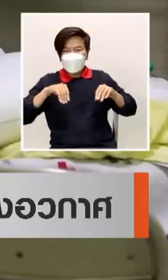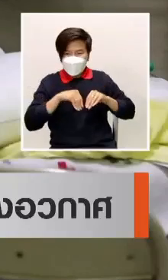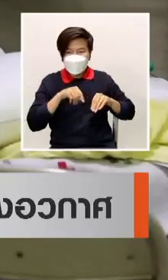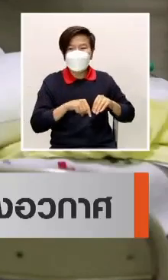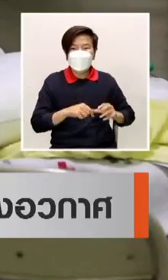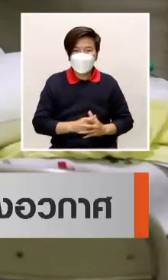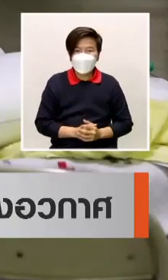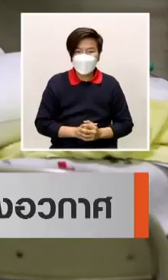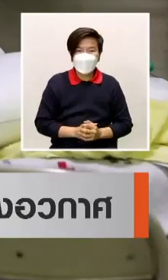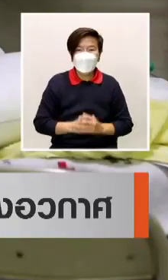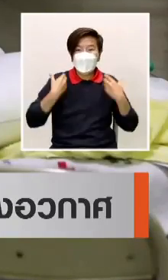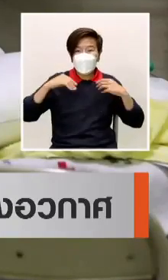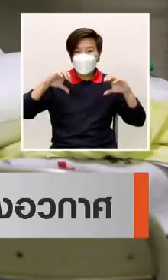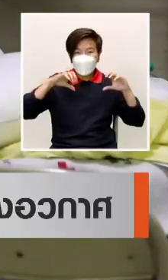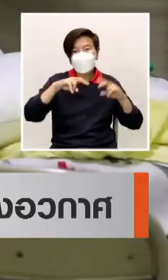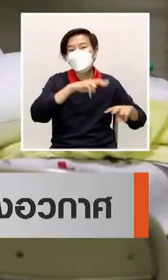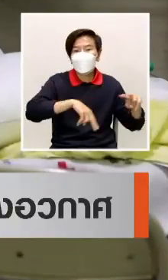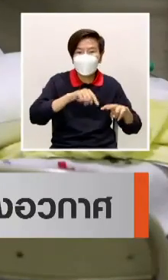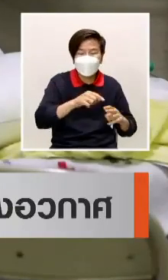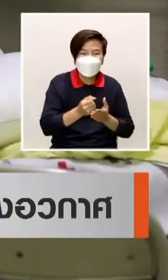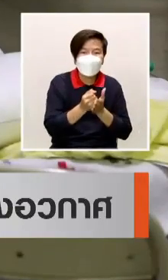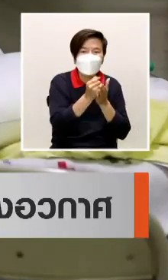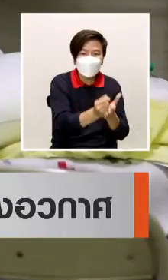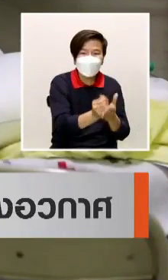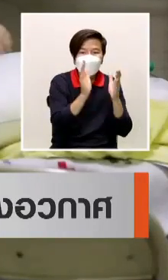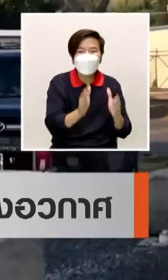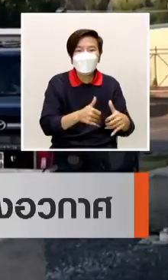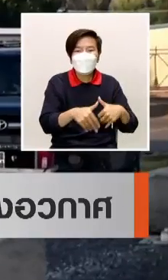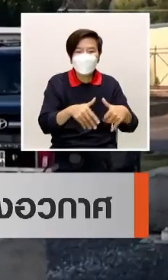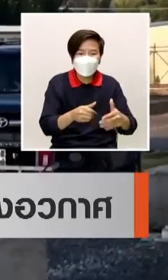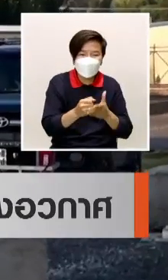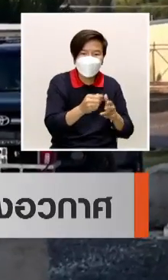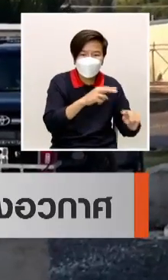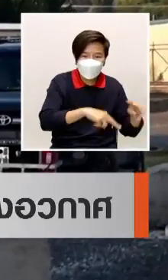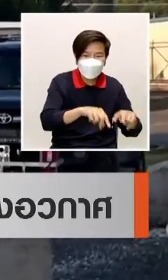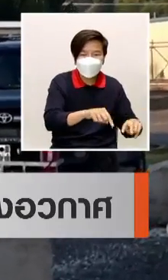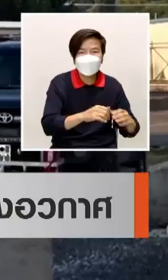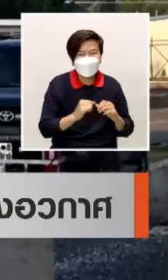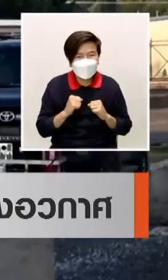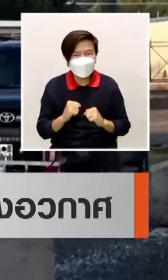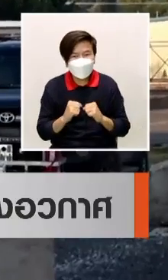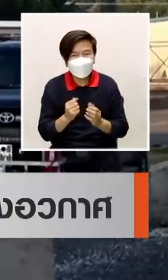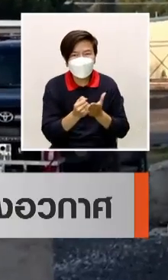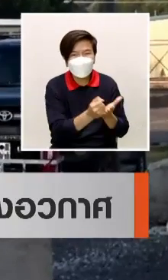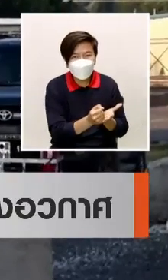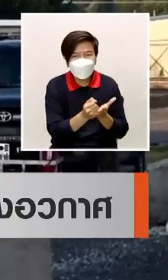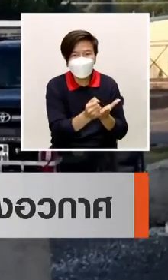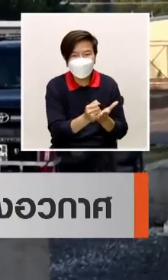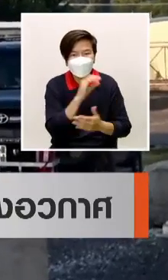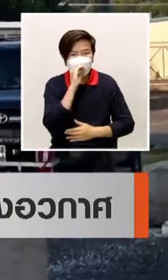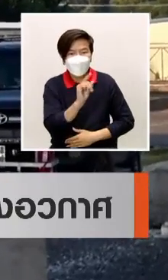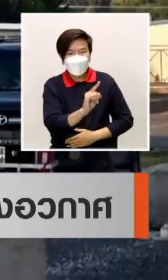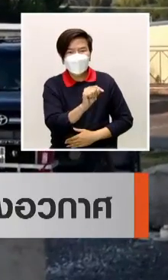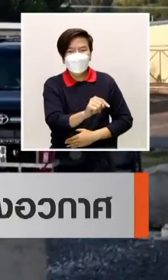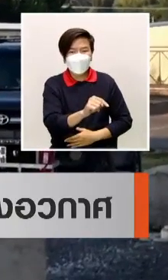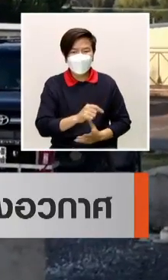เจ้าหน้าที่เขตปกครองแคลแมทยังได้ดูแลประชาชนนะคะแล้วก็คือพยายามช่วยเหลือออกมาแล้วก็ยังขู่ประชาชนด้วยบ